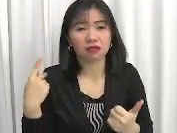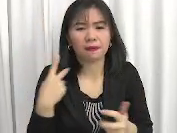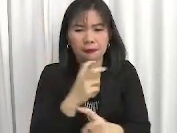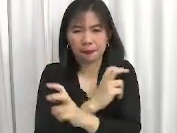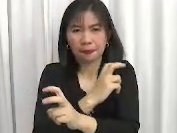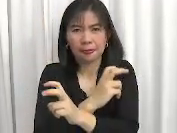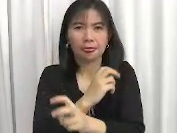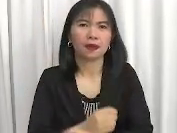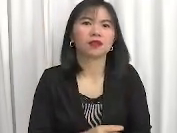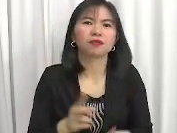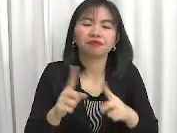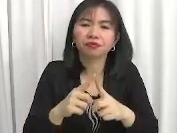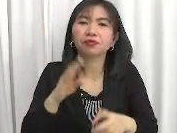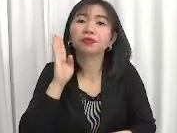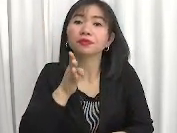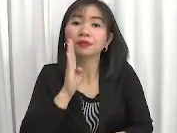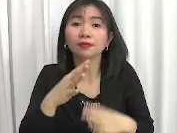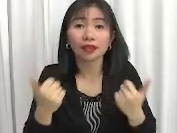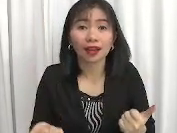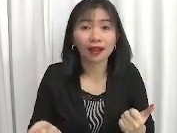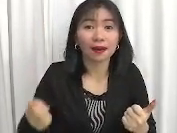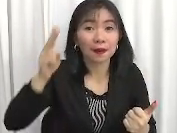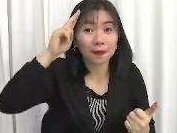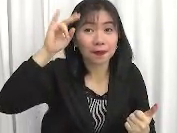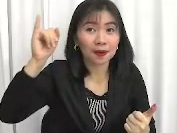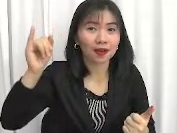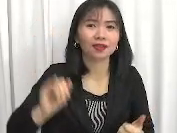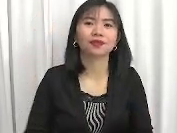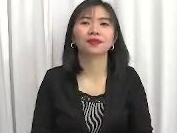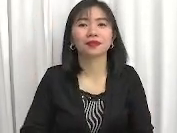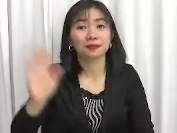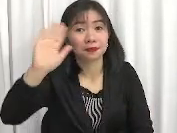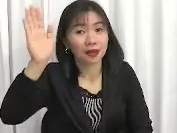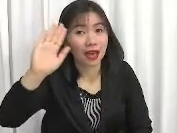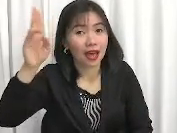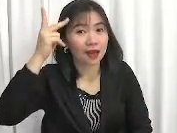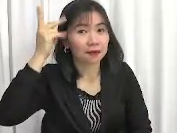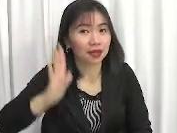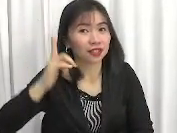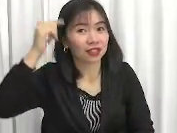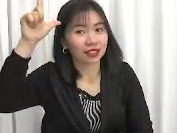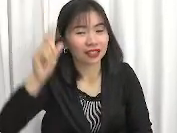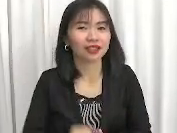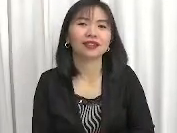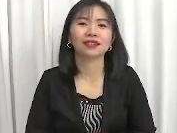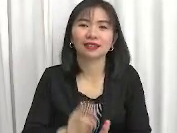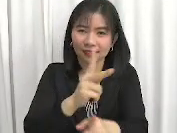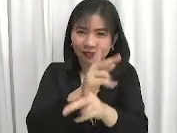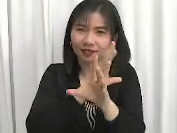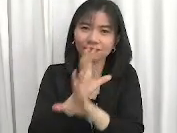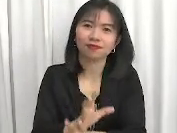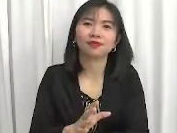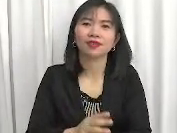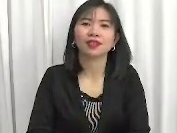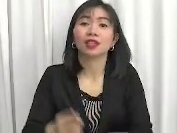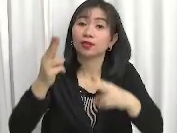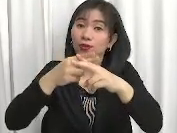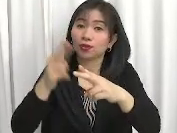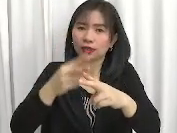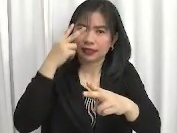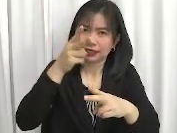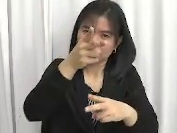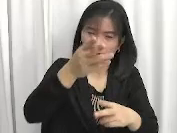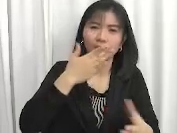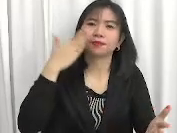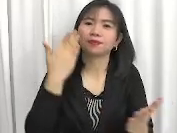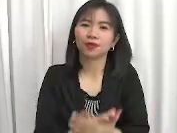siya ngayong magsalita. Pastor, alam namin na nanonood kayo get ngayon. Get well soon po. Opo, get well soon. Good afternoon